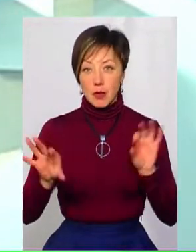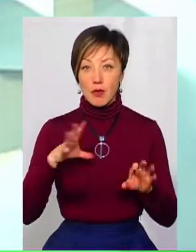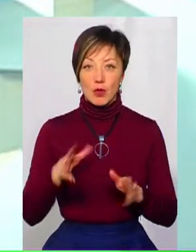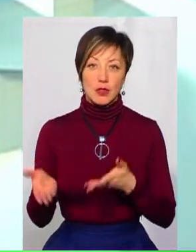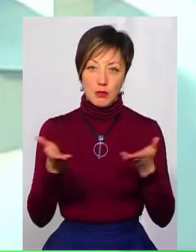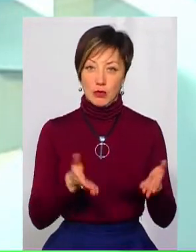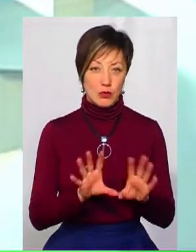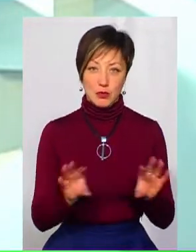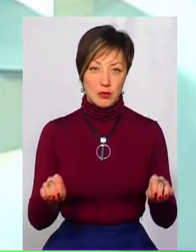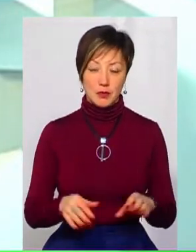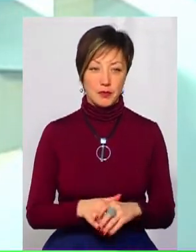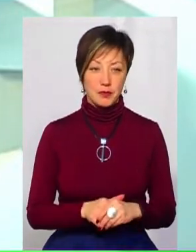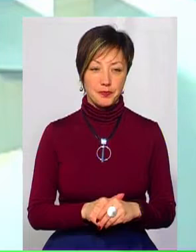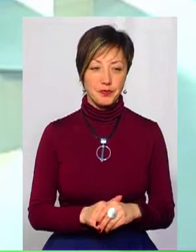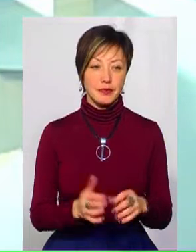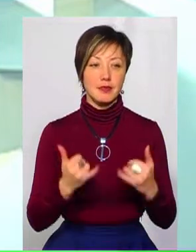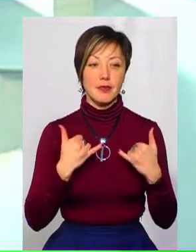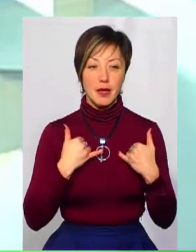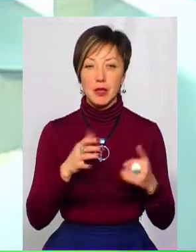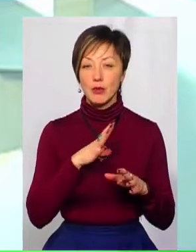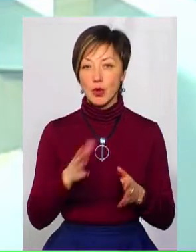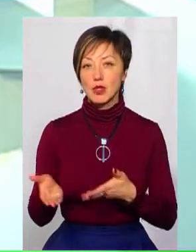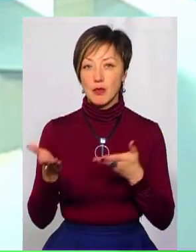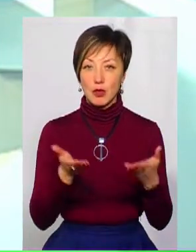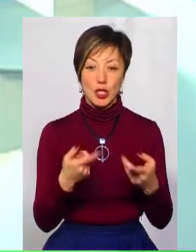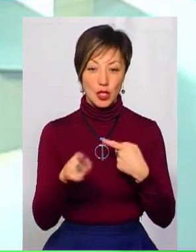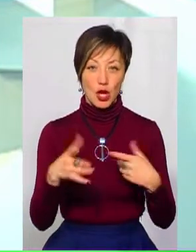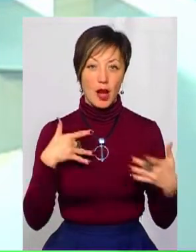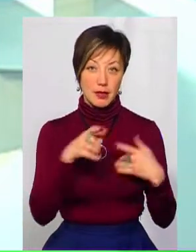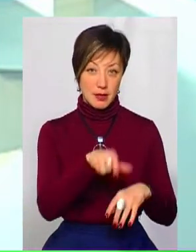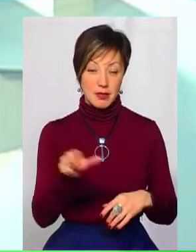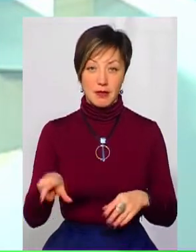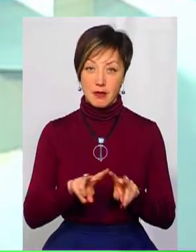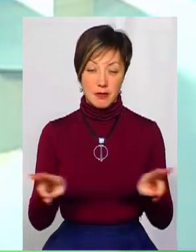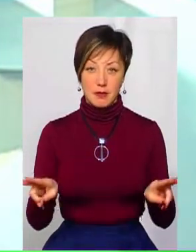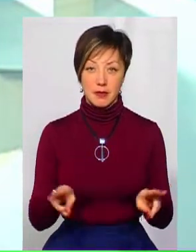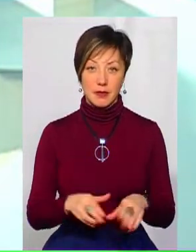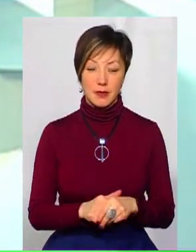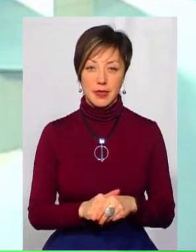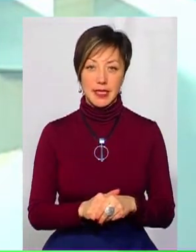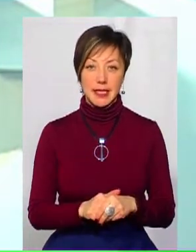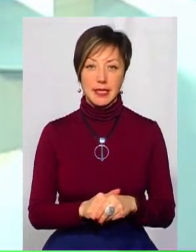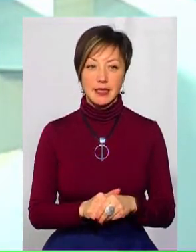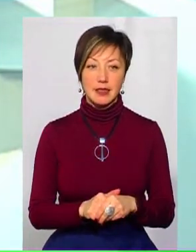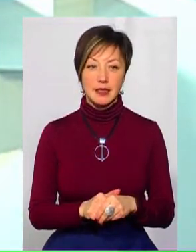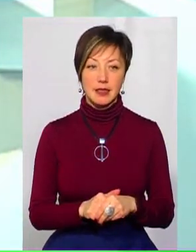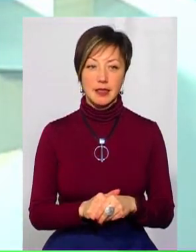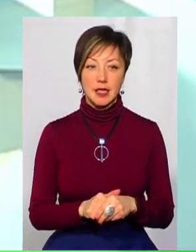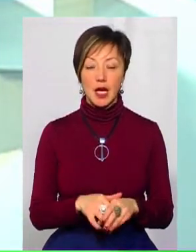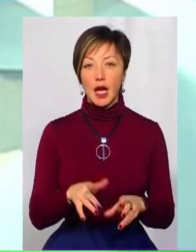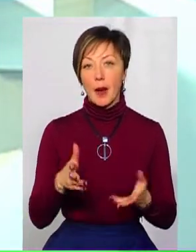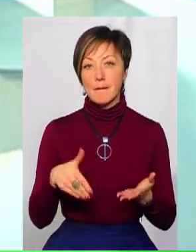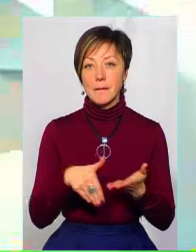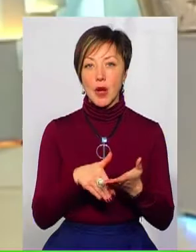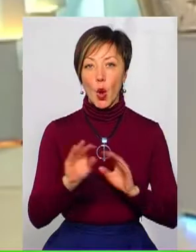запрошення. Для мене було запрошення, як і для інших артистів, тому що, якби, продюсери, вони моніторять, хто що робить,